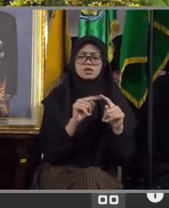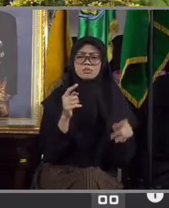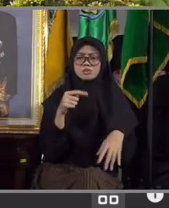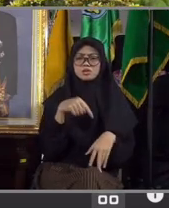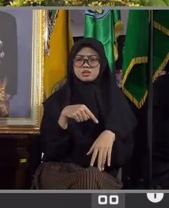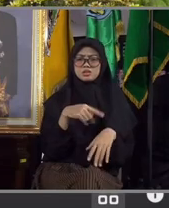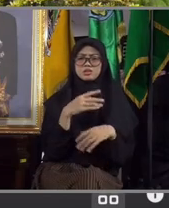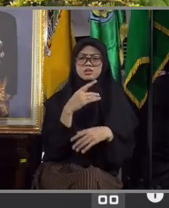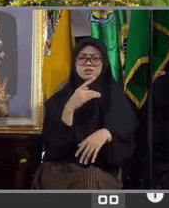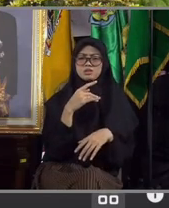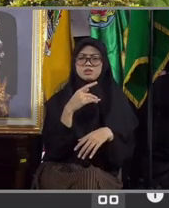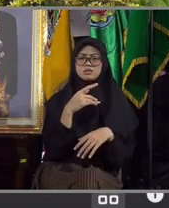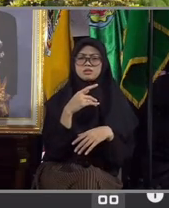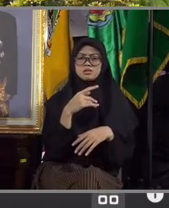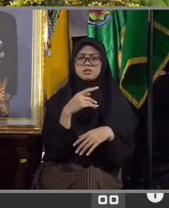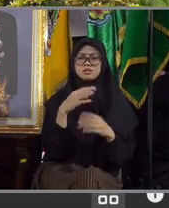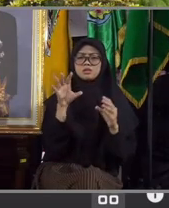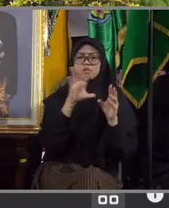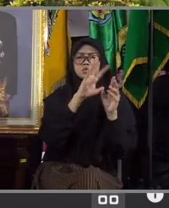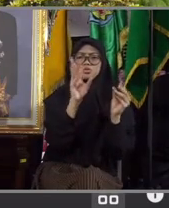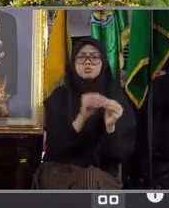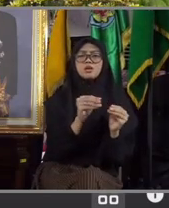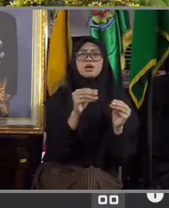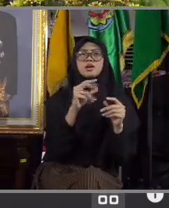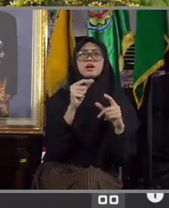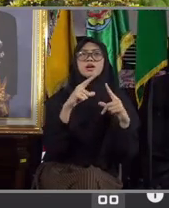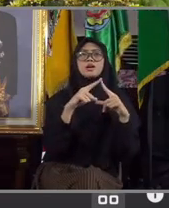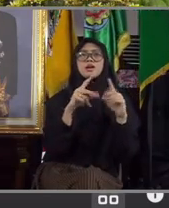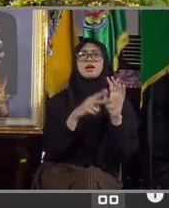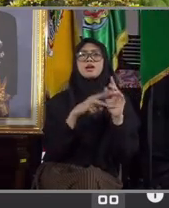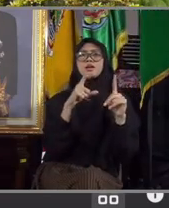ora enak. Piro jumlah rondo ning kono?